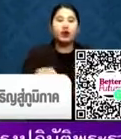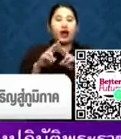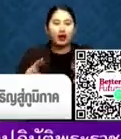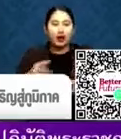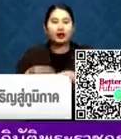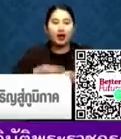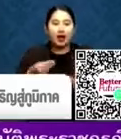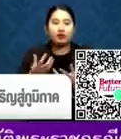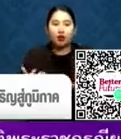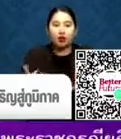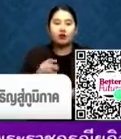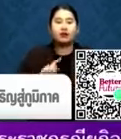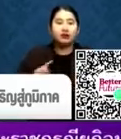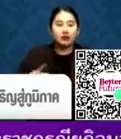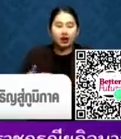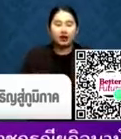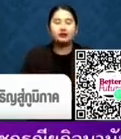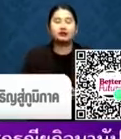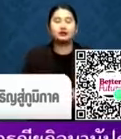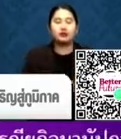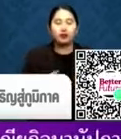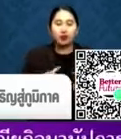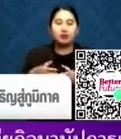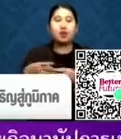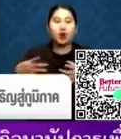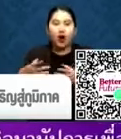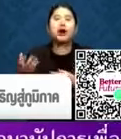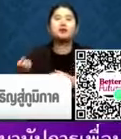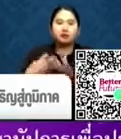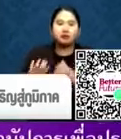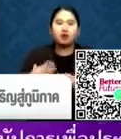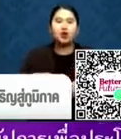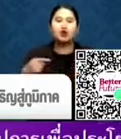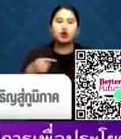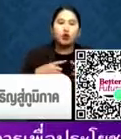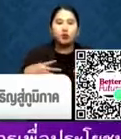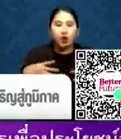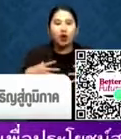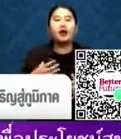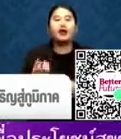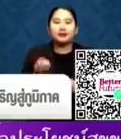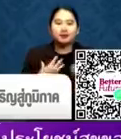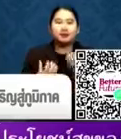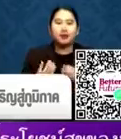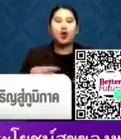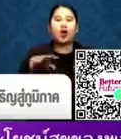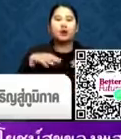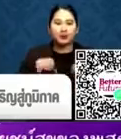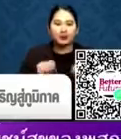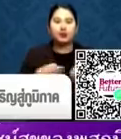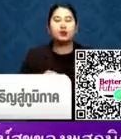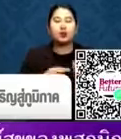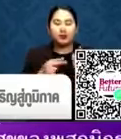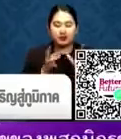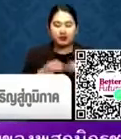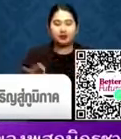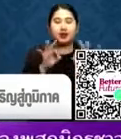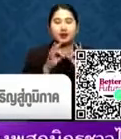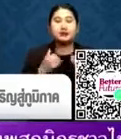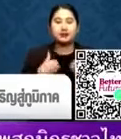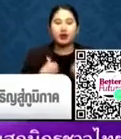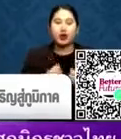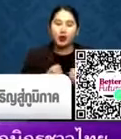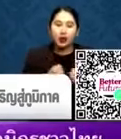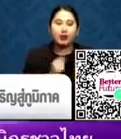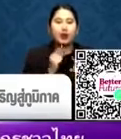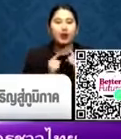เล็กๆน้อยๆนะคะเรื่องของประเภทสินค้าซึ่งประเภทของสินค้าเองเนี่ยก็เป็นตัวบ่งบอกอย่างนึงค่ะว่ารัฐบาลเนี่ยให้